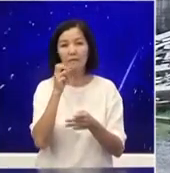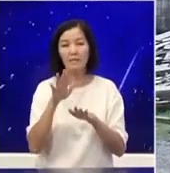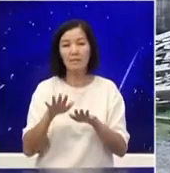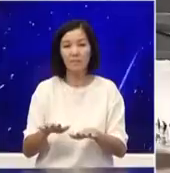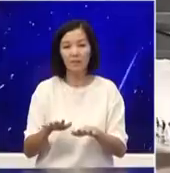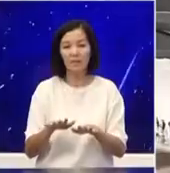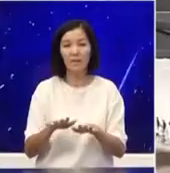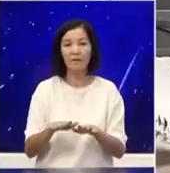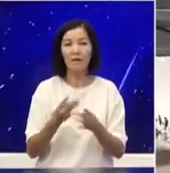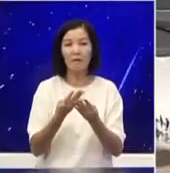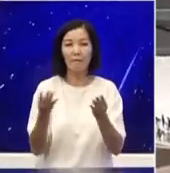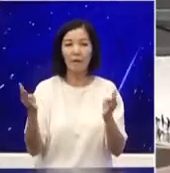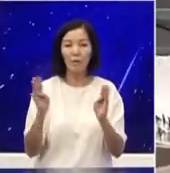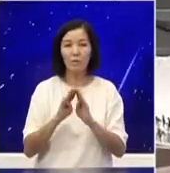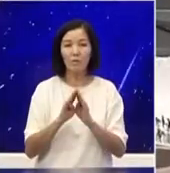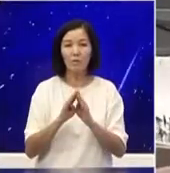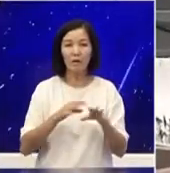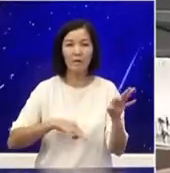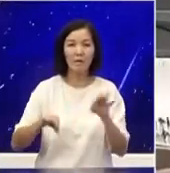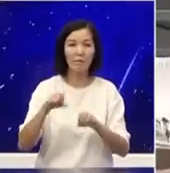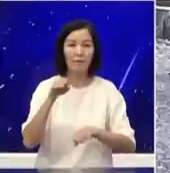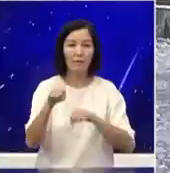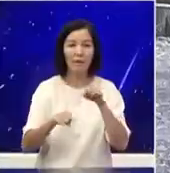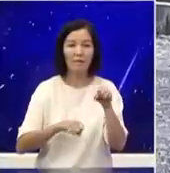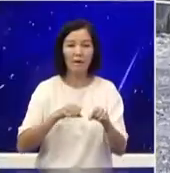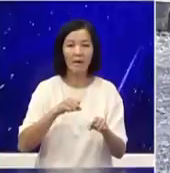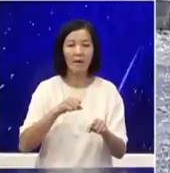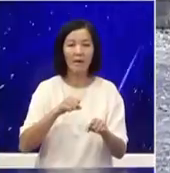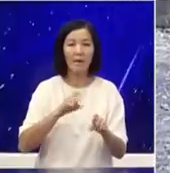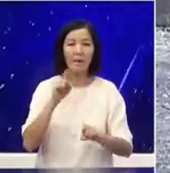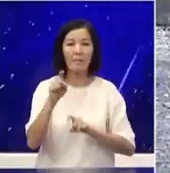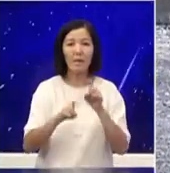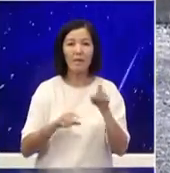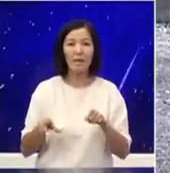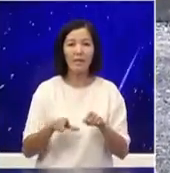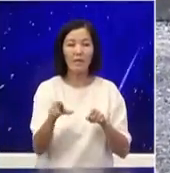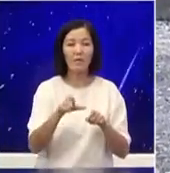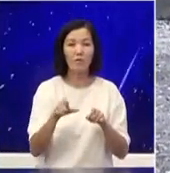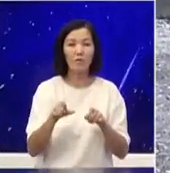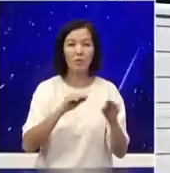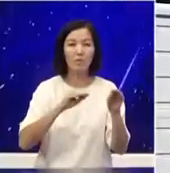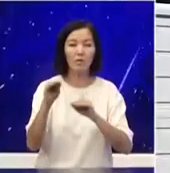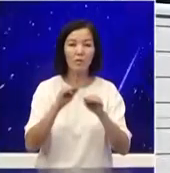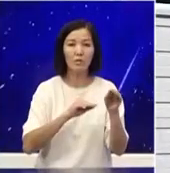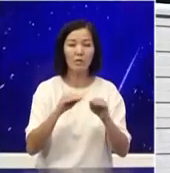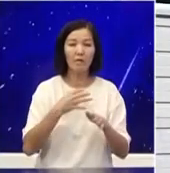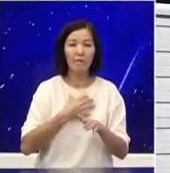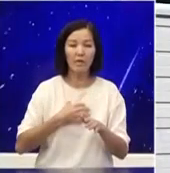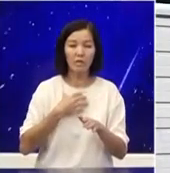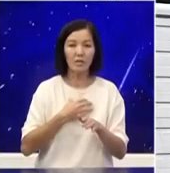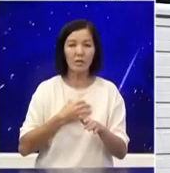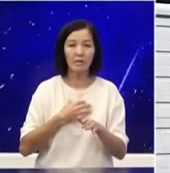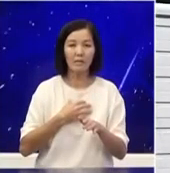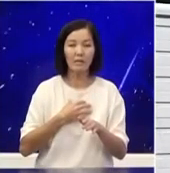мест. Вокруг него, по задумке архитектора, велосипедные и беговые дорожки с резиновым покрытием. Благоустройство территории – тоже немаловажный аспект.